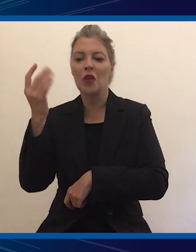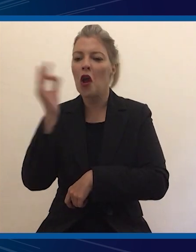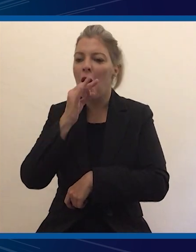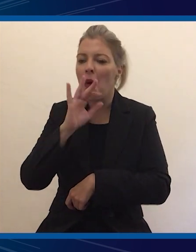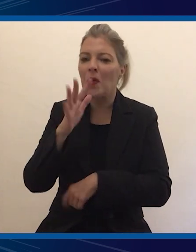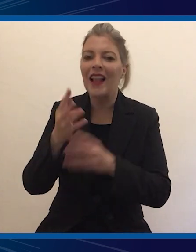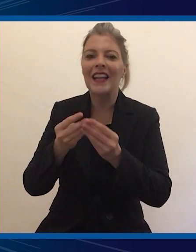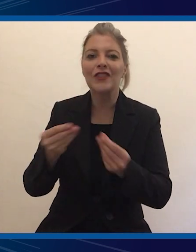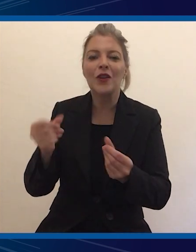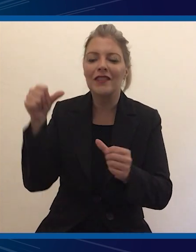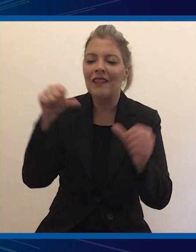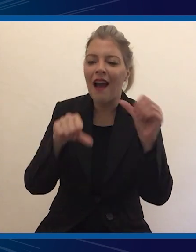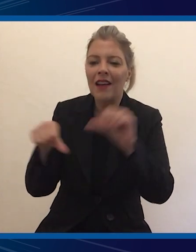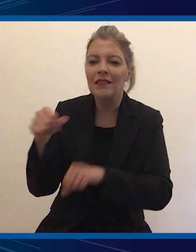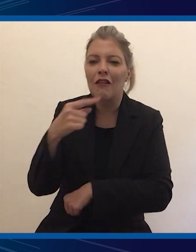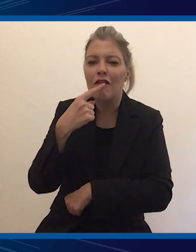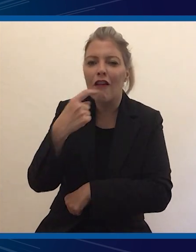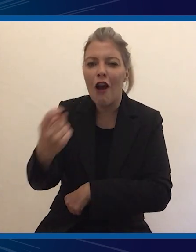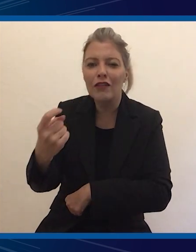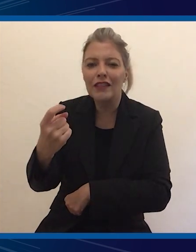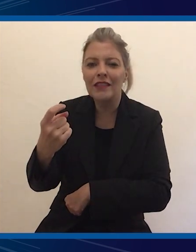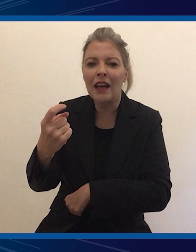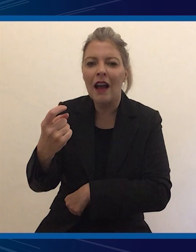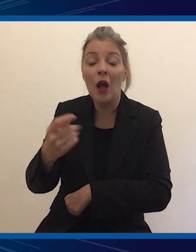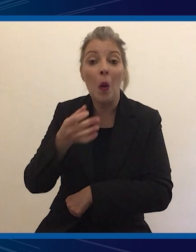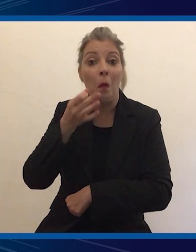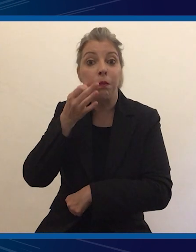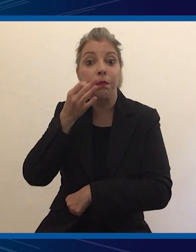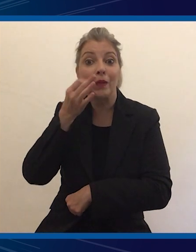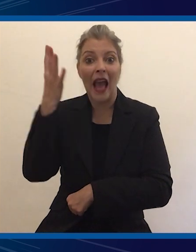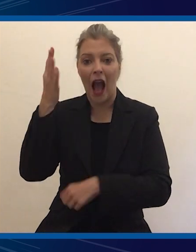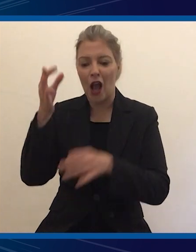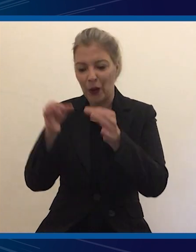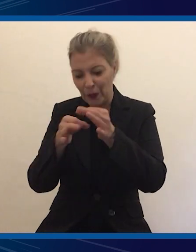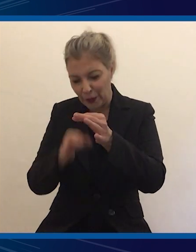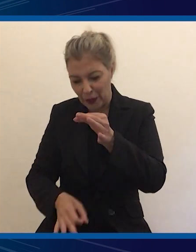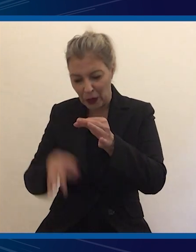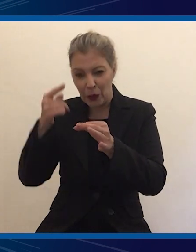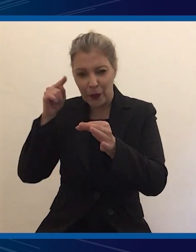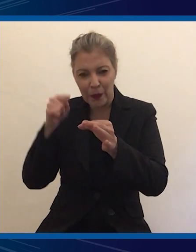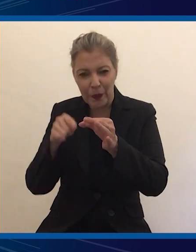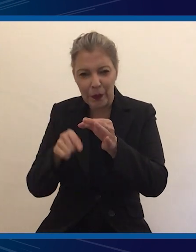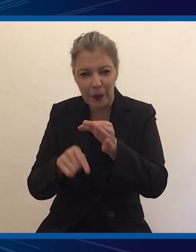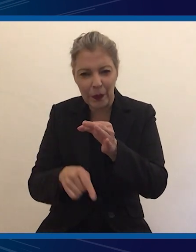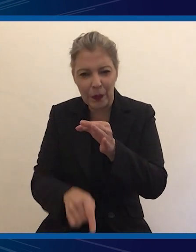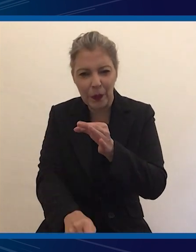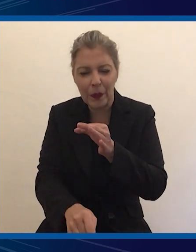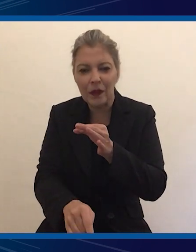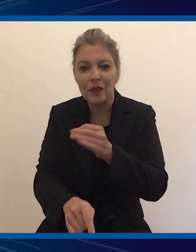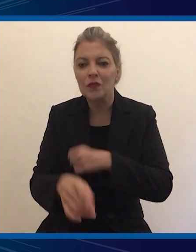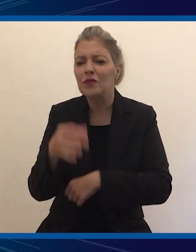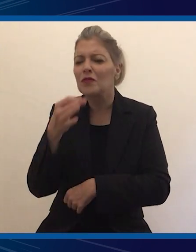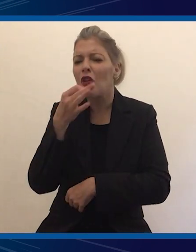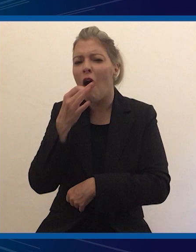ioduro rameoso che precipita. Quando invece il nitrato d'argento incontra lo ioduro di potassio,